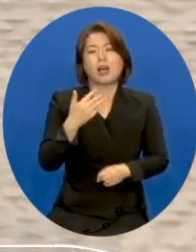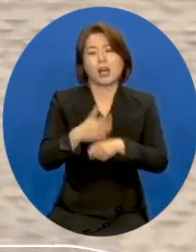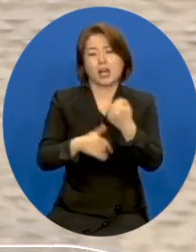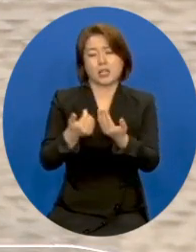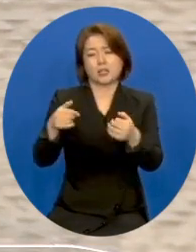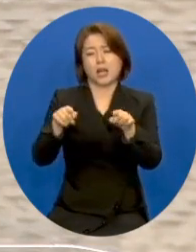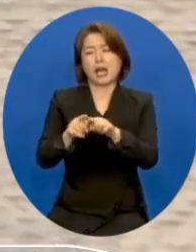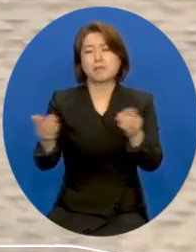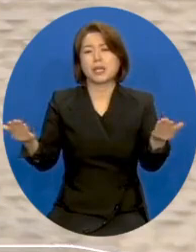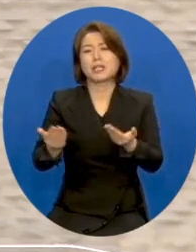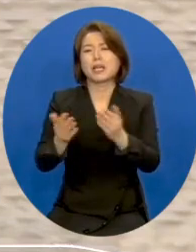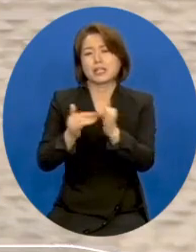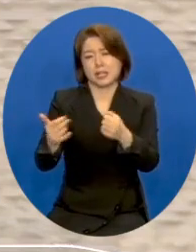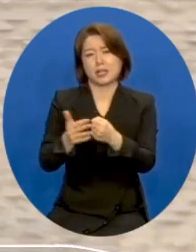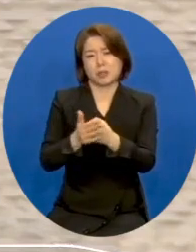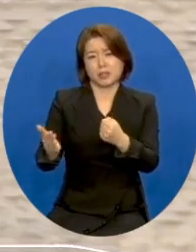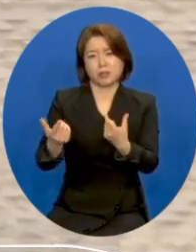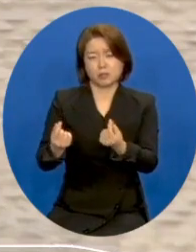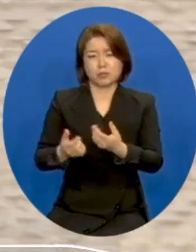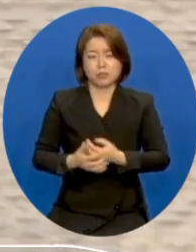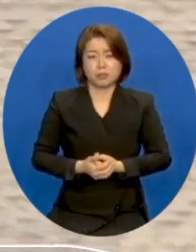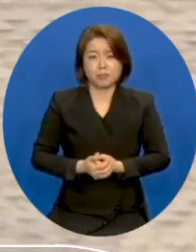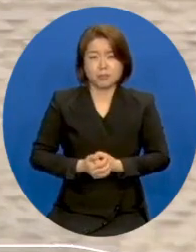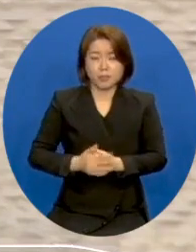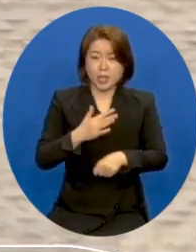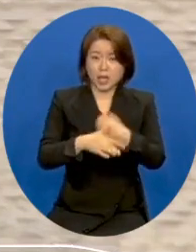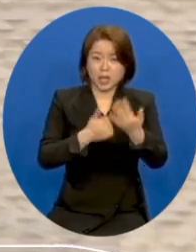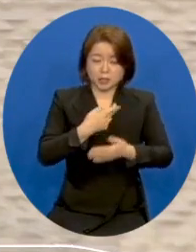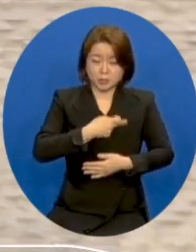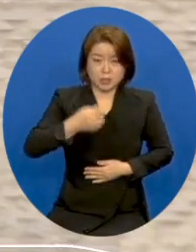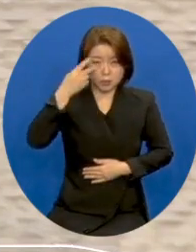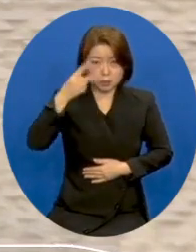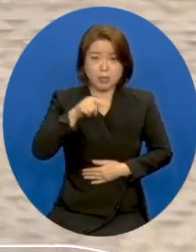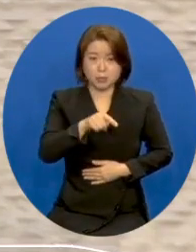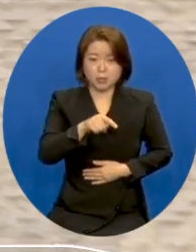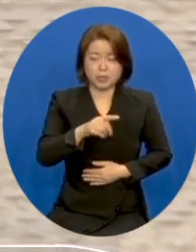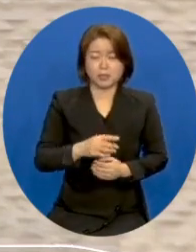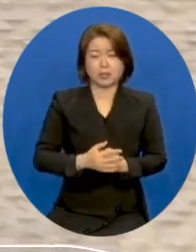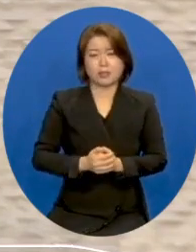사람이기 때문이라는 겁니다. 하나님께서 사도 바울에게